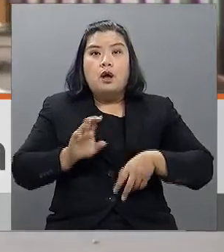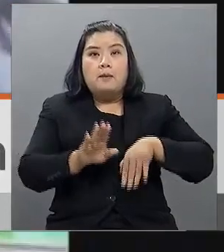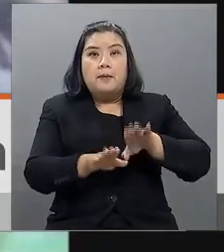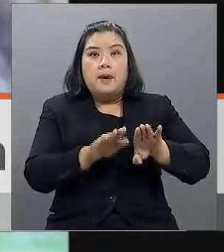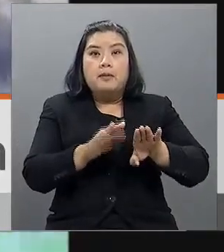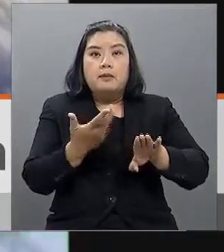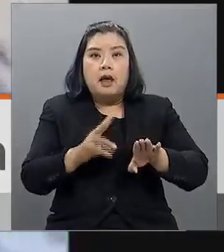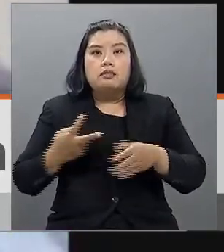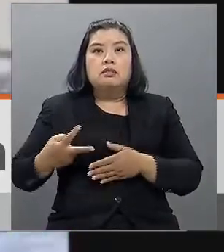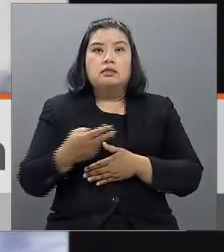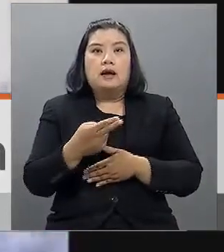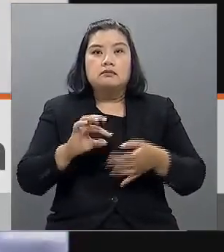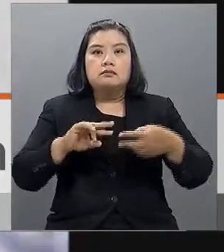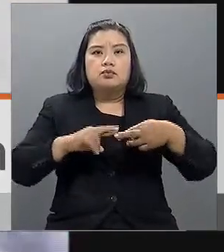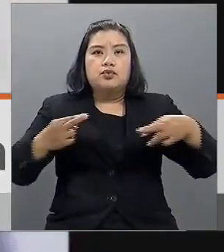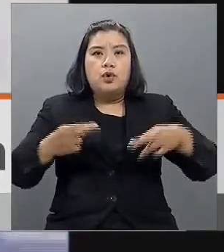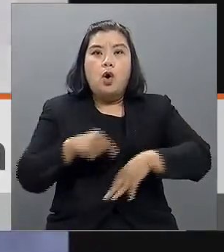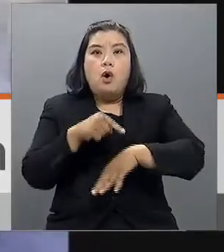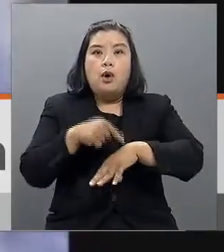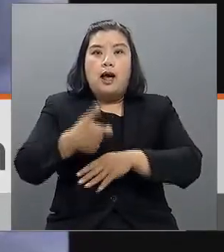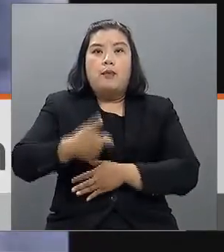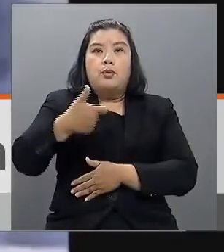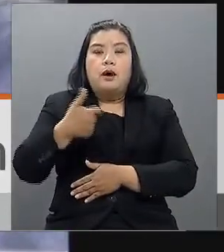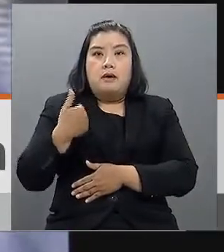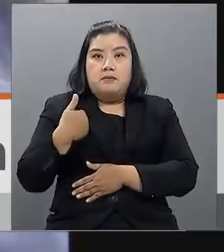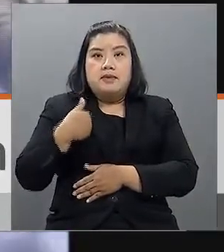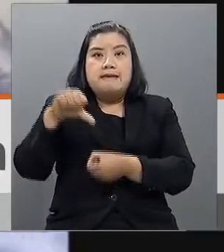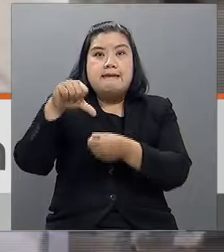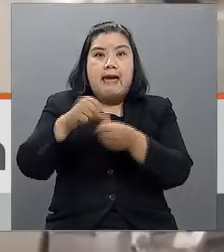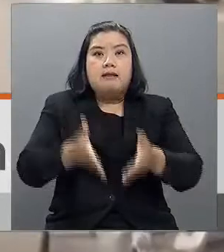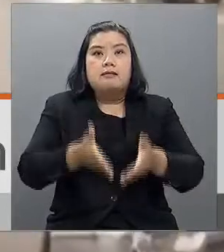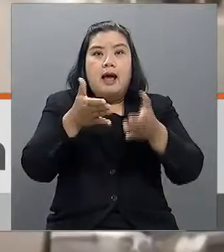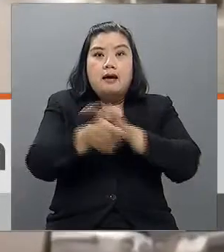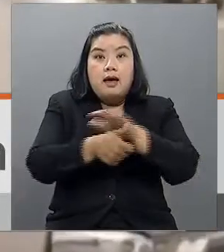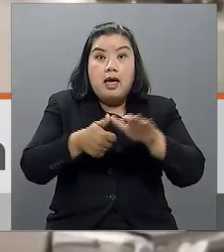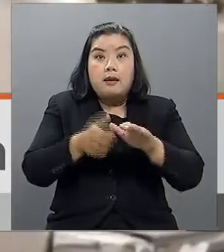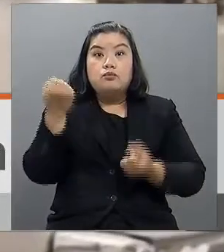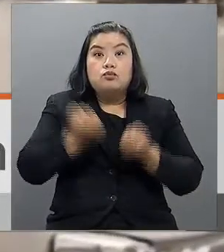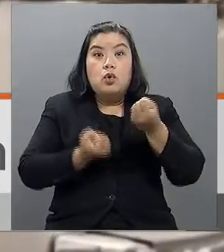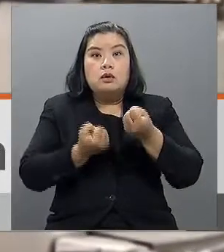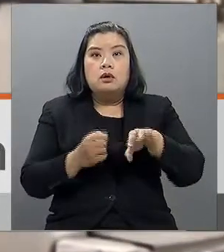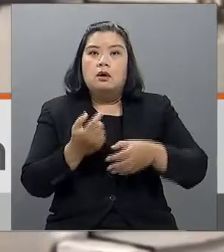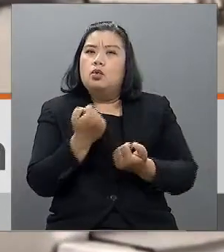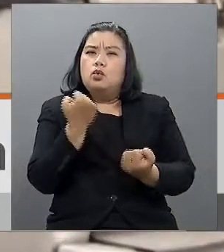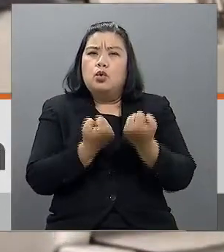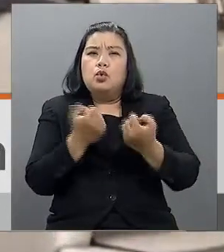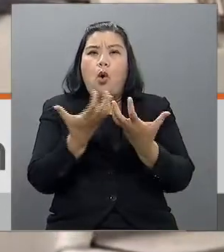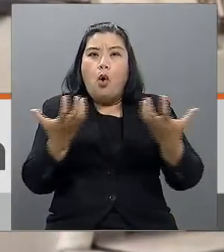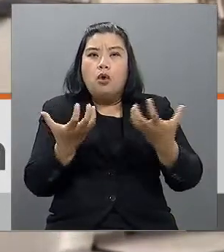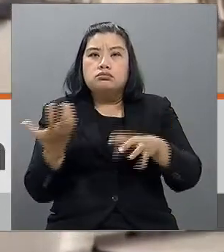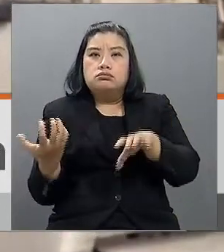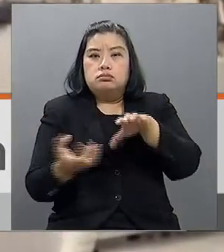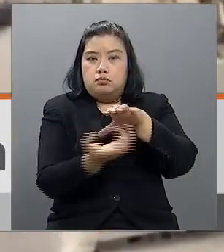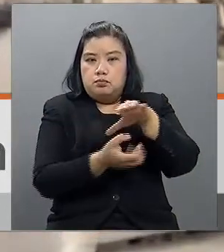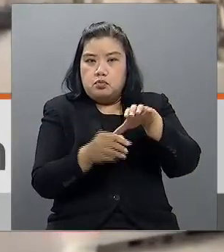แบบตั้งเวลาบรรจุใส่แก๊สหุงต้มสุกซ่อนไว้ในรถขนส่งพัสดุ 2รูปและนอกรถนะครับเป็นระเบิด